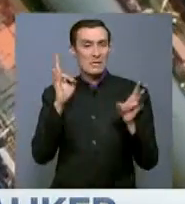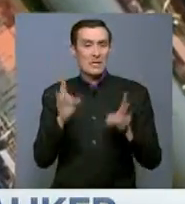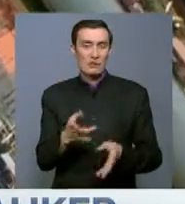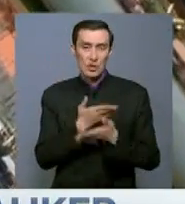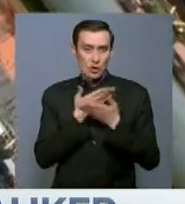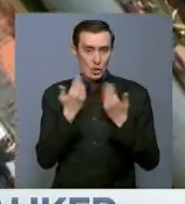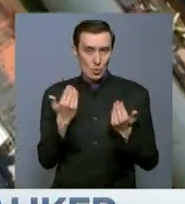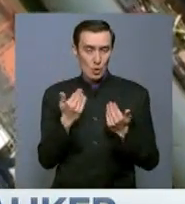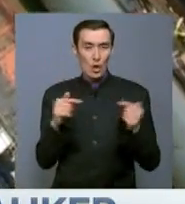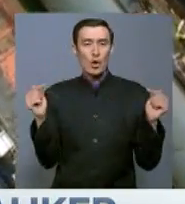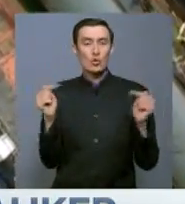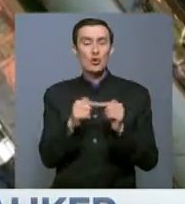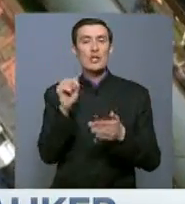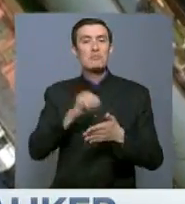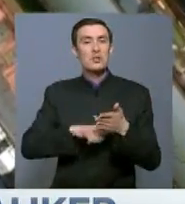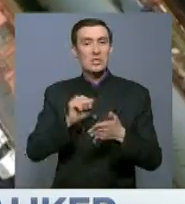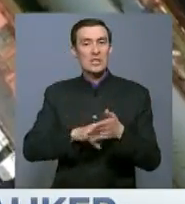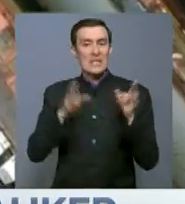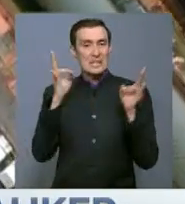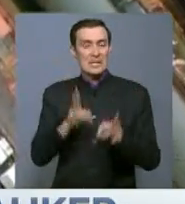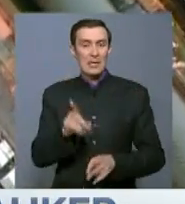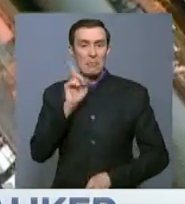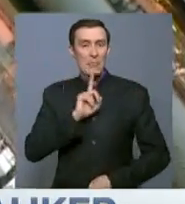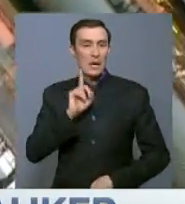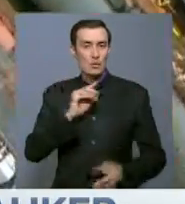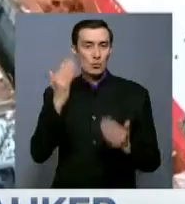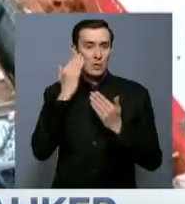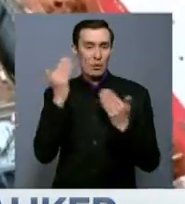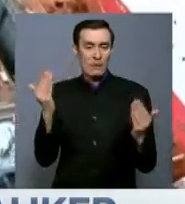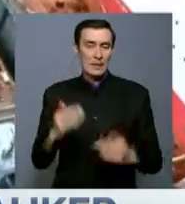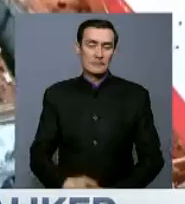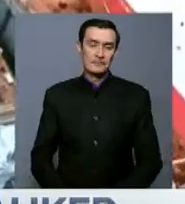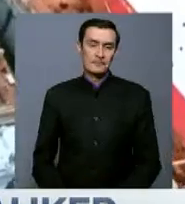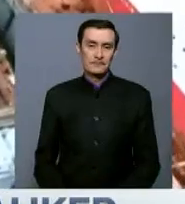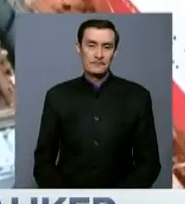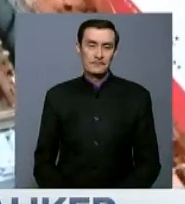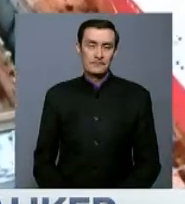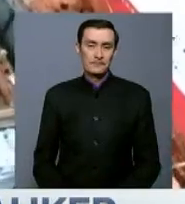не пострадал. Точная причина инцидента пока не установлена.